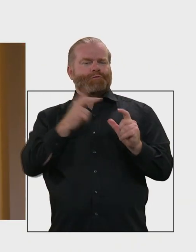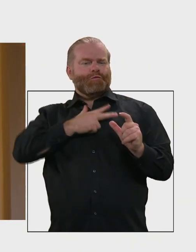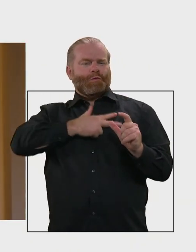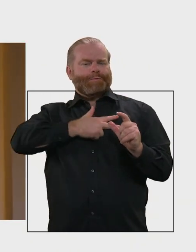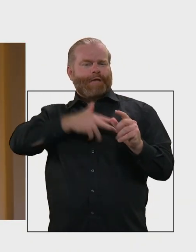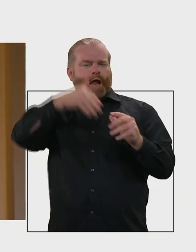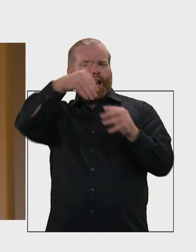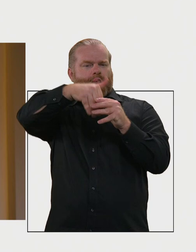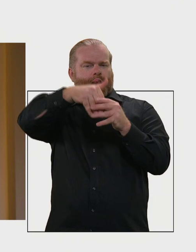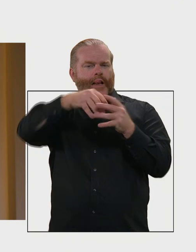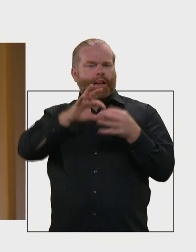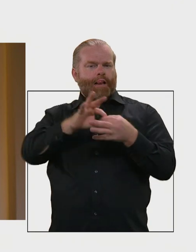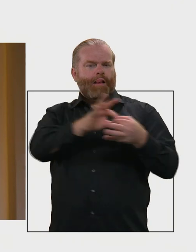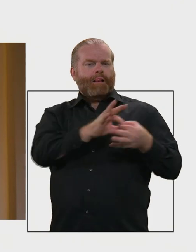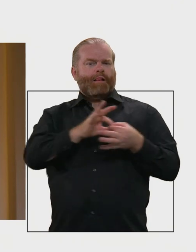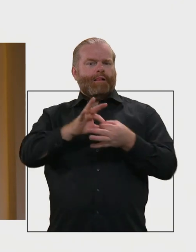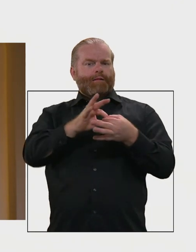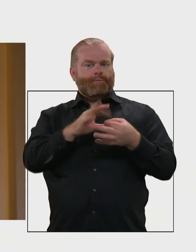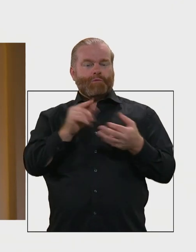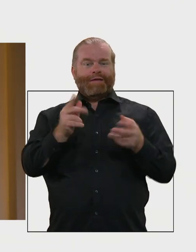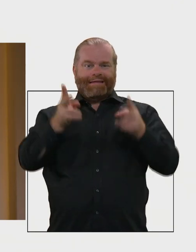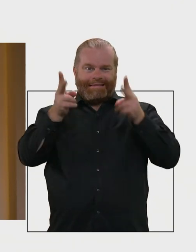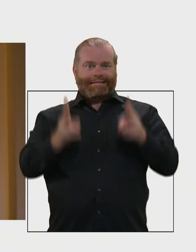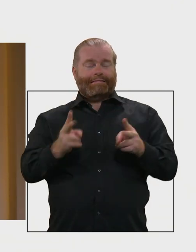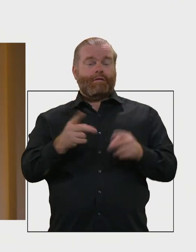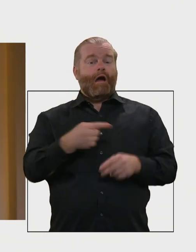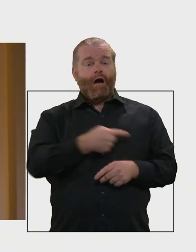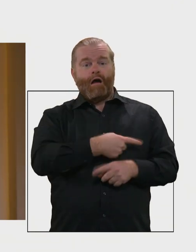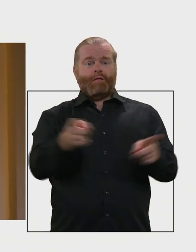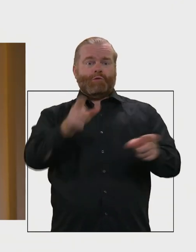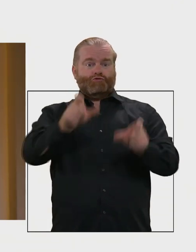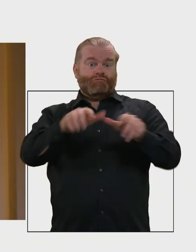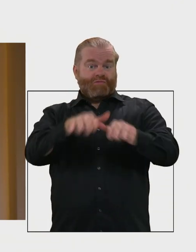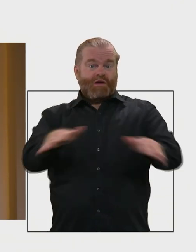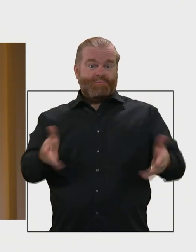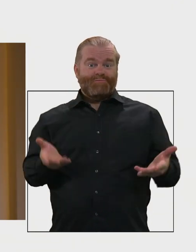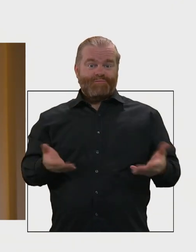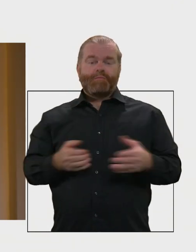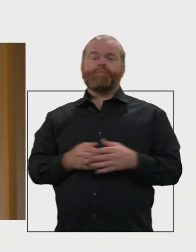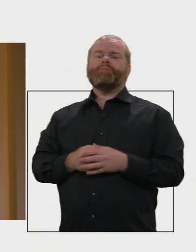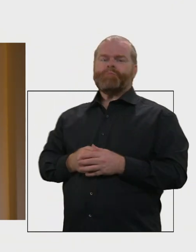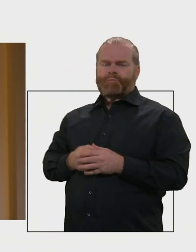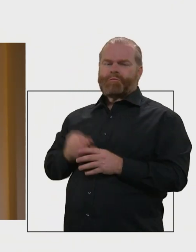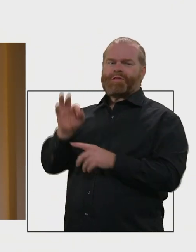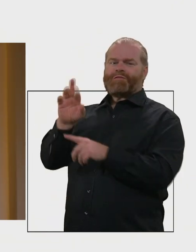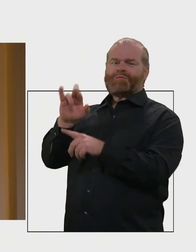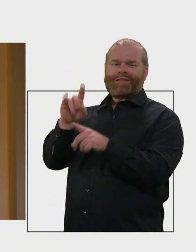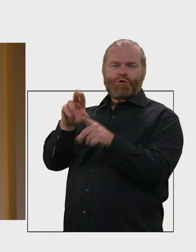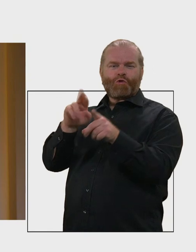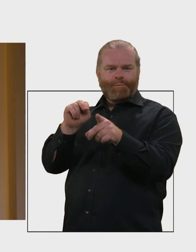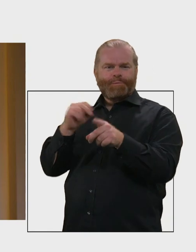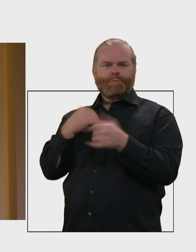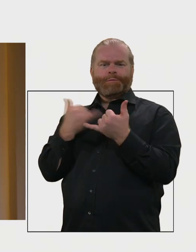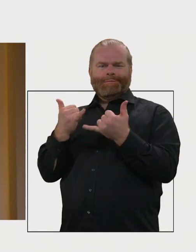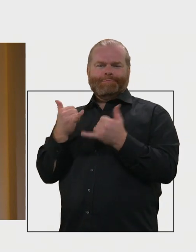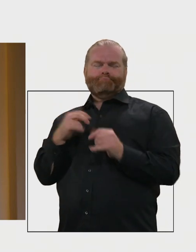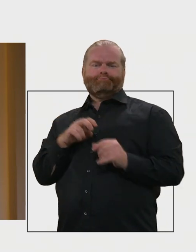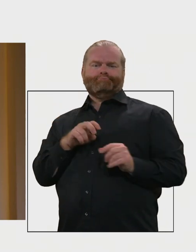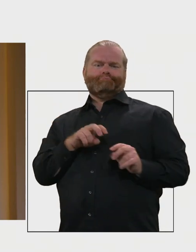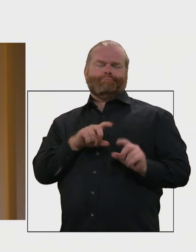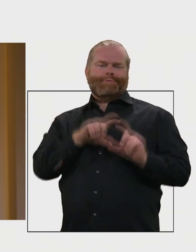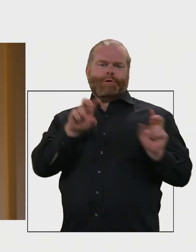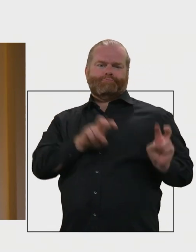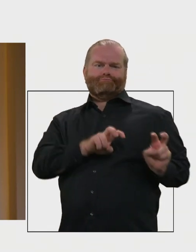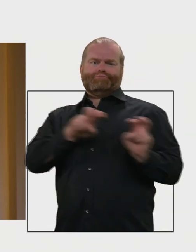springen mal in dieses Gebäude, in dem wir gerade alle hier sitzen. Wie zugänglich ist das denn hier? Also was genau habt ihr hier gemacht, dann, um